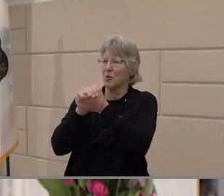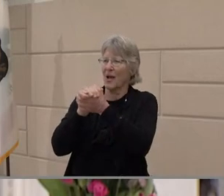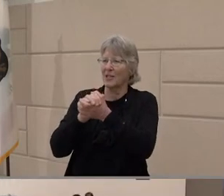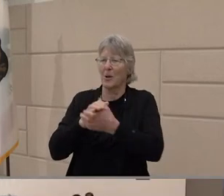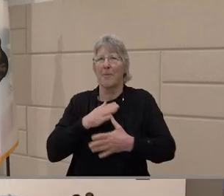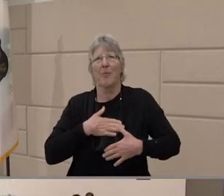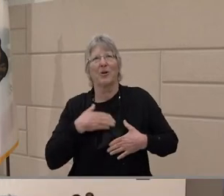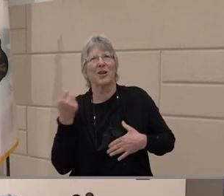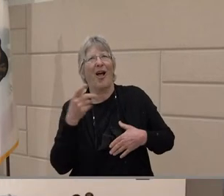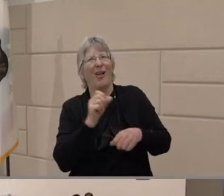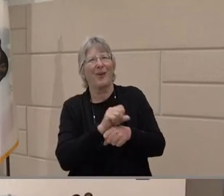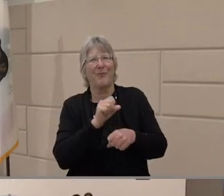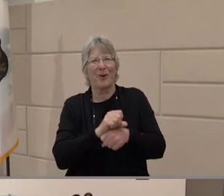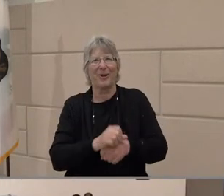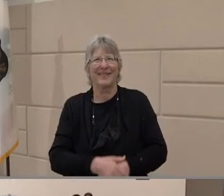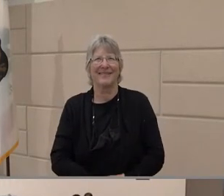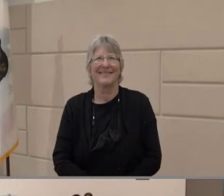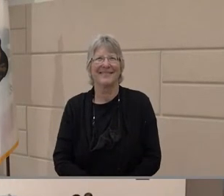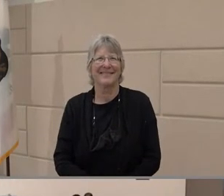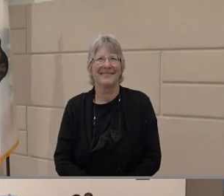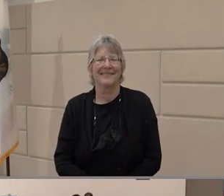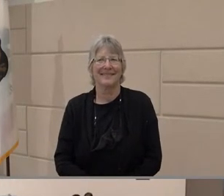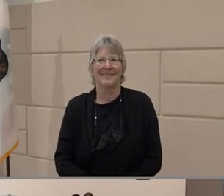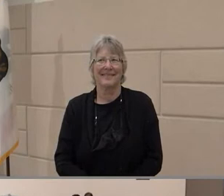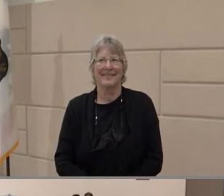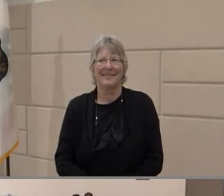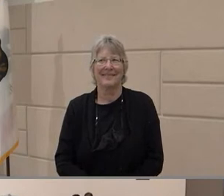นตัวเกิดการได้ลูกชายบันเทิง